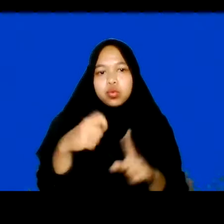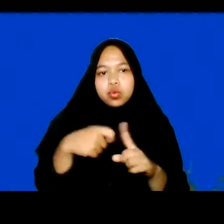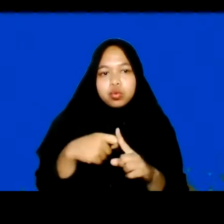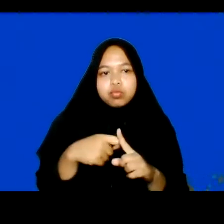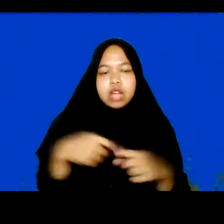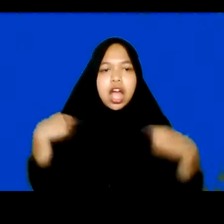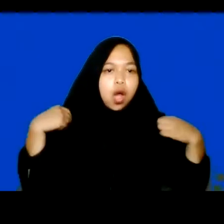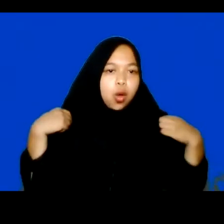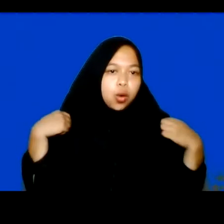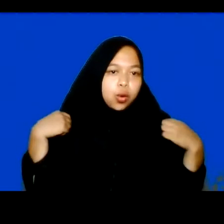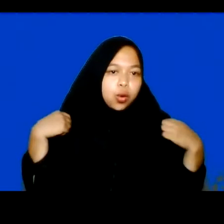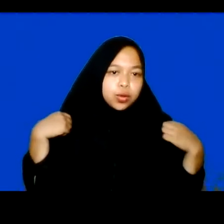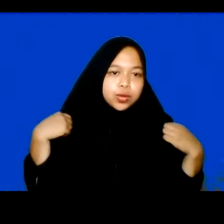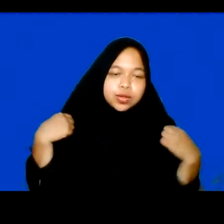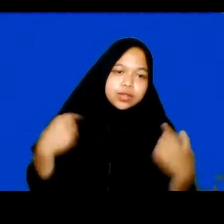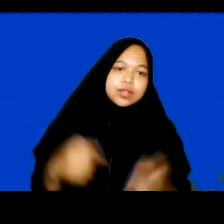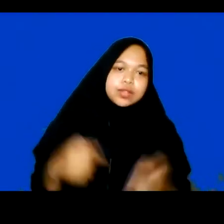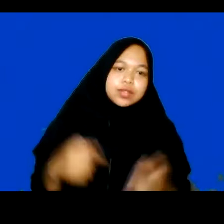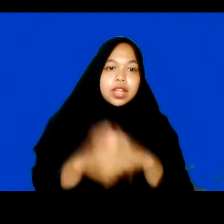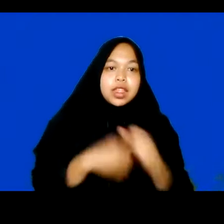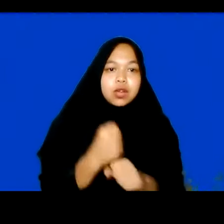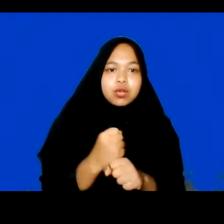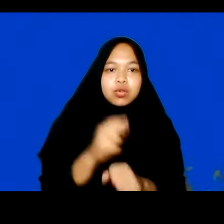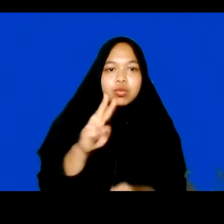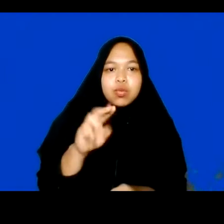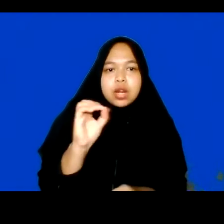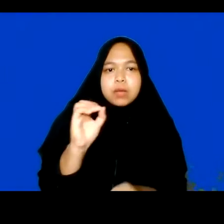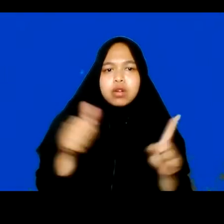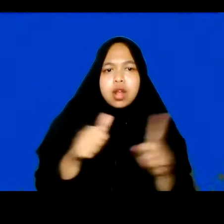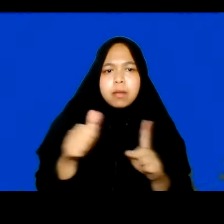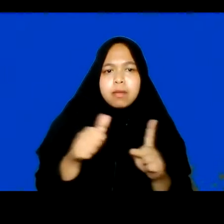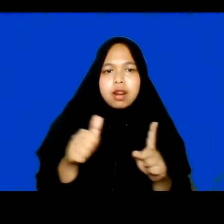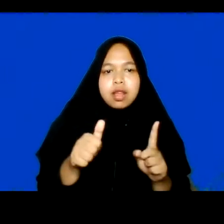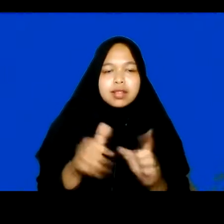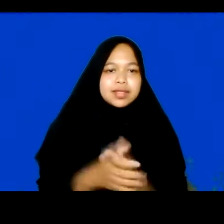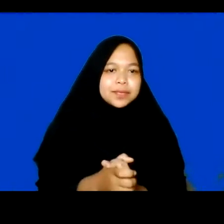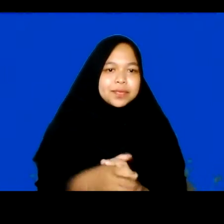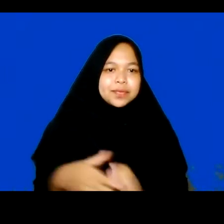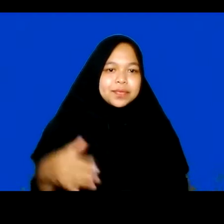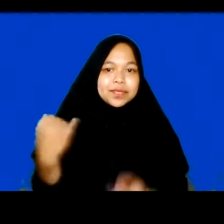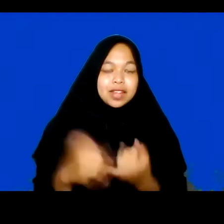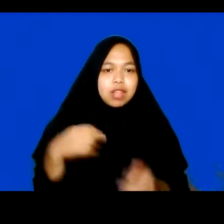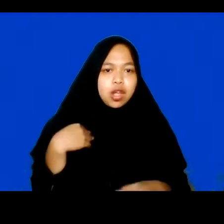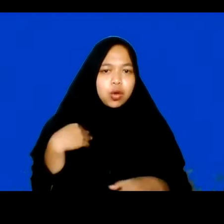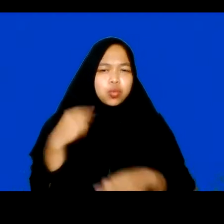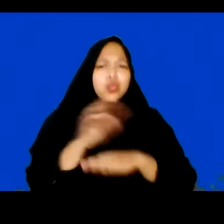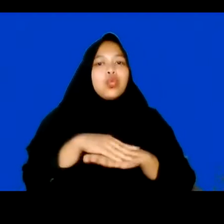kaos. Dan tahun sebenarnya tahun 2016 bukan 15 ya, tahun 2016 akhirnya ke kulit.